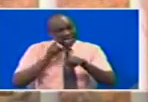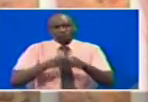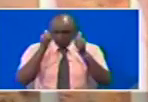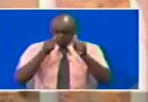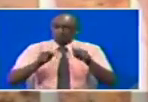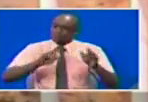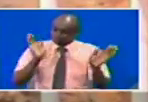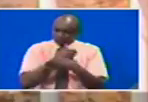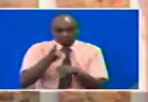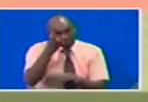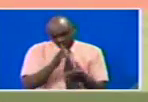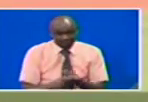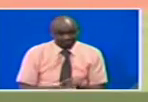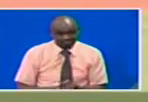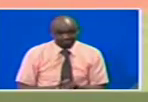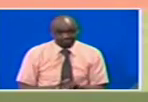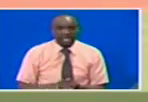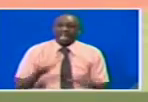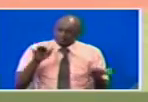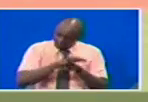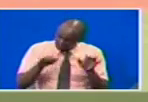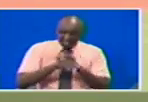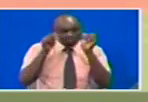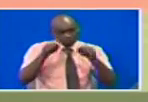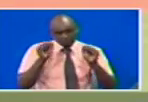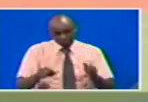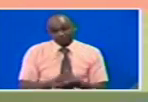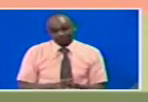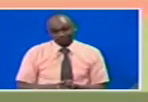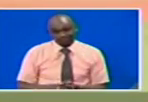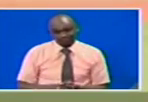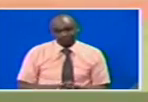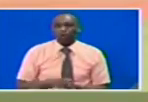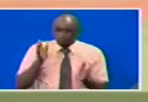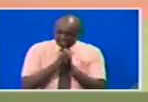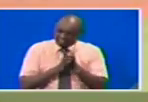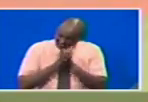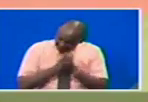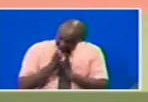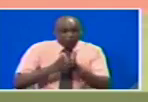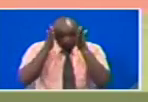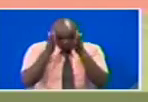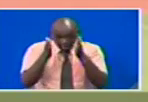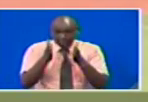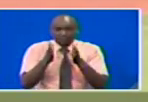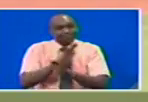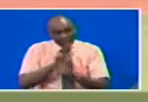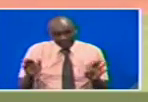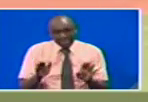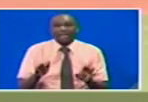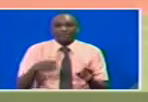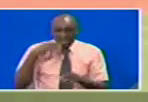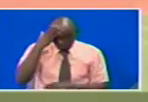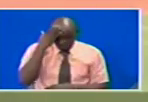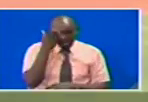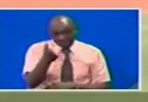mita 1500. Everything is possible. With determination, focus and concentration, what I know, the